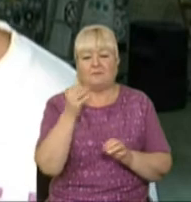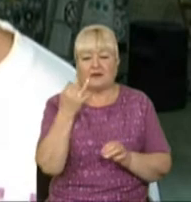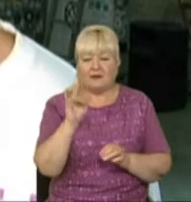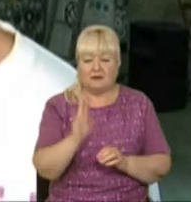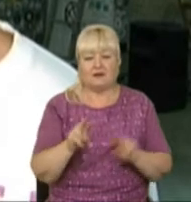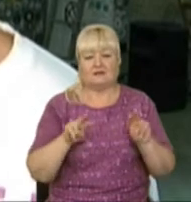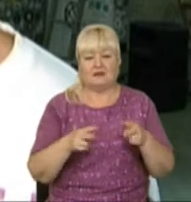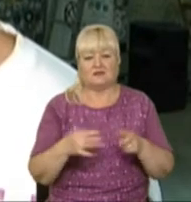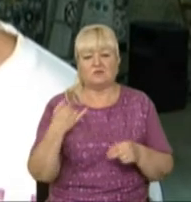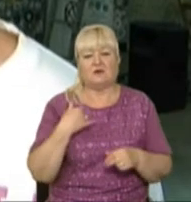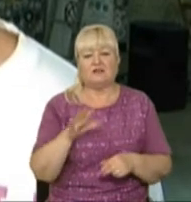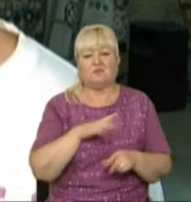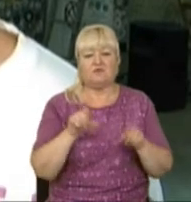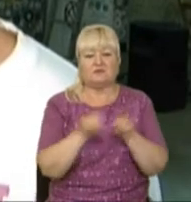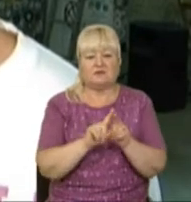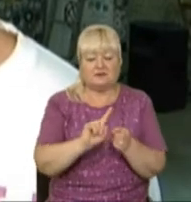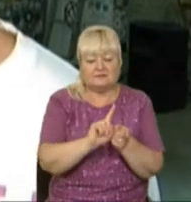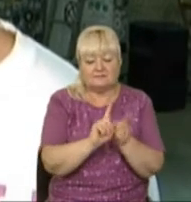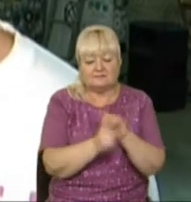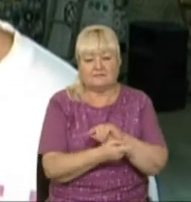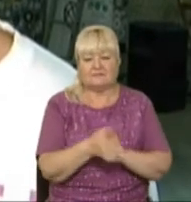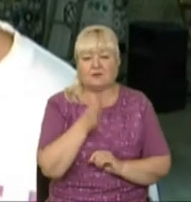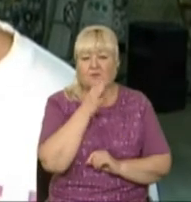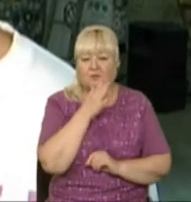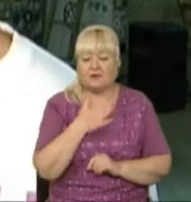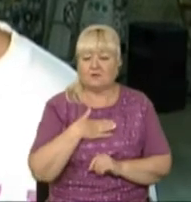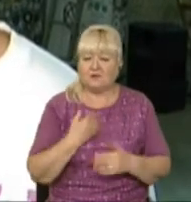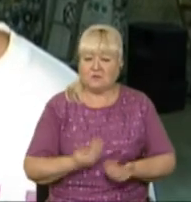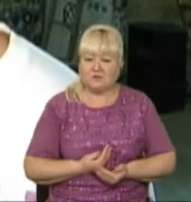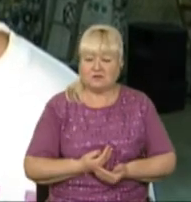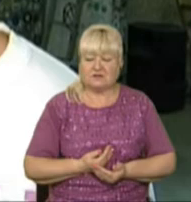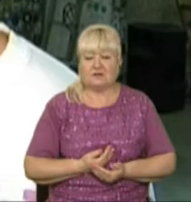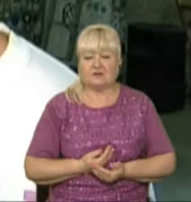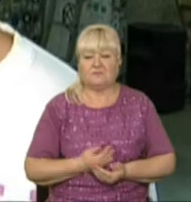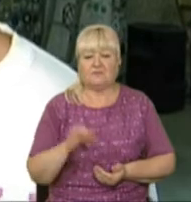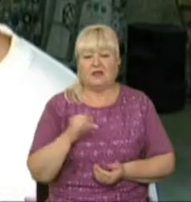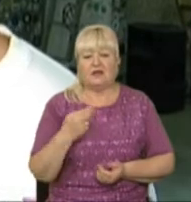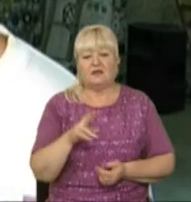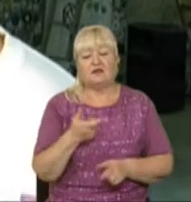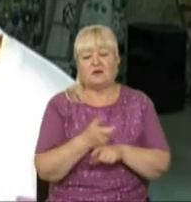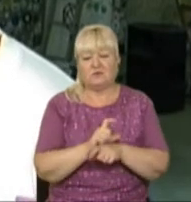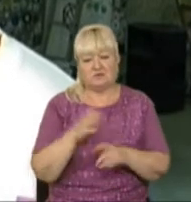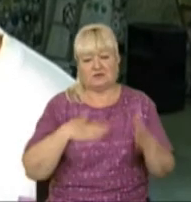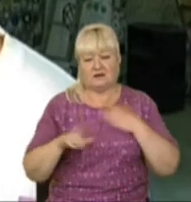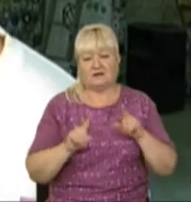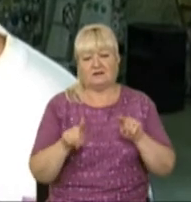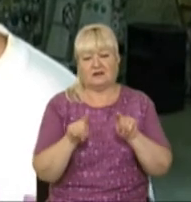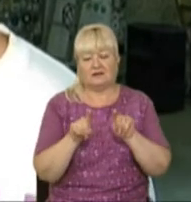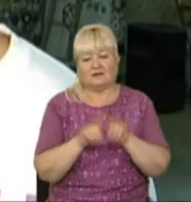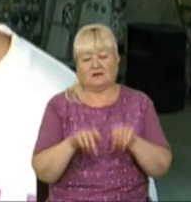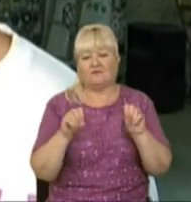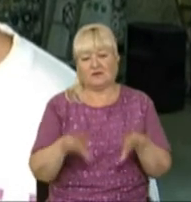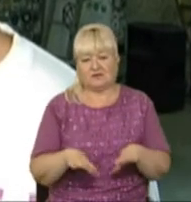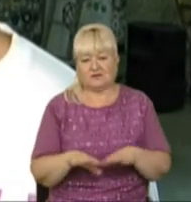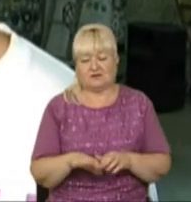мене переломний момент в моєму житті, в моїй кар'єрі, і я дуже радий, що я так вирішив.